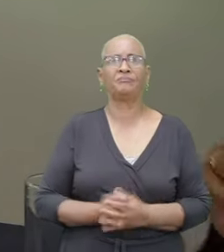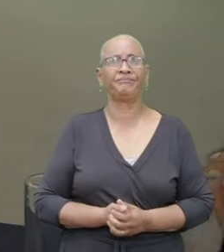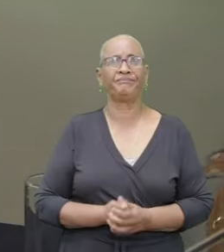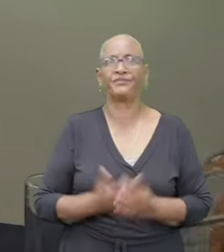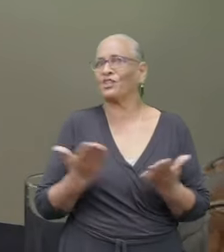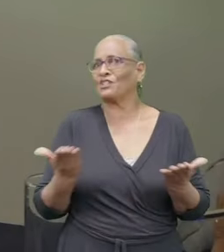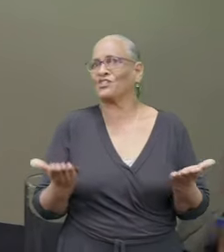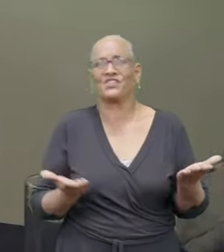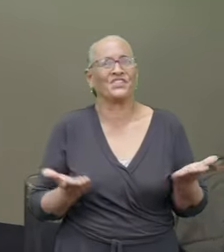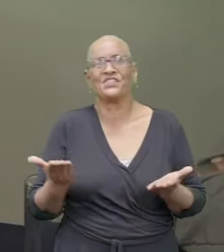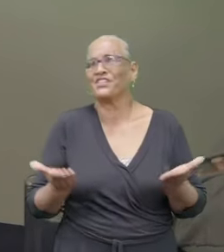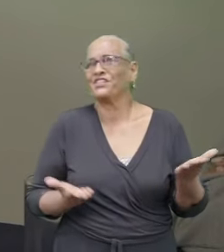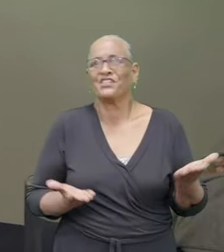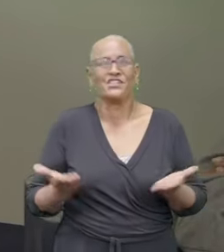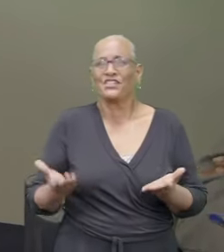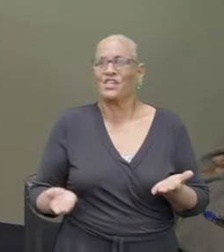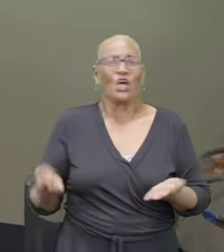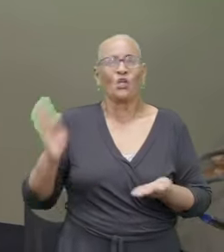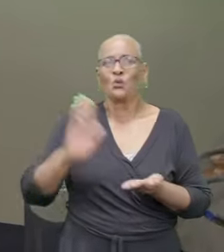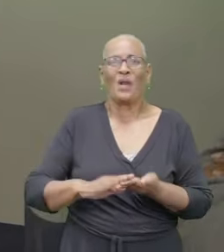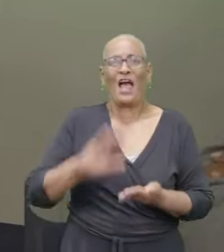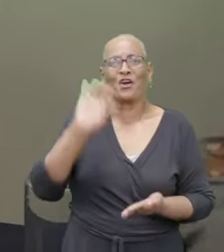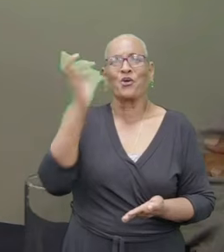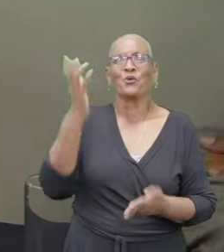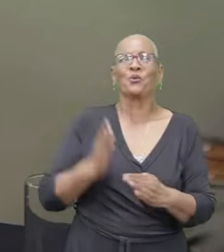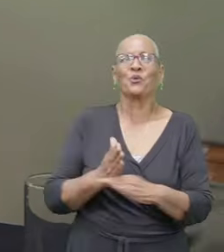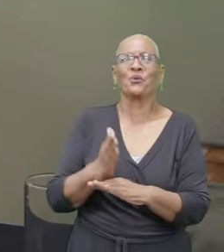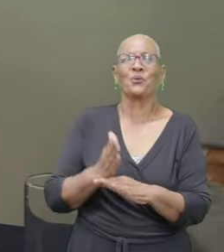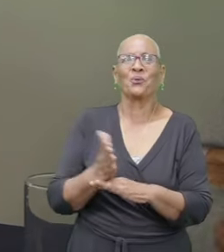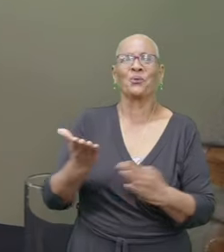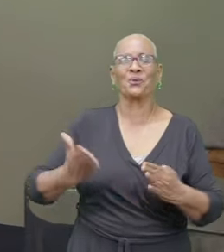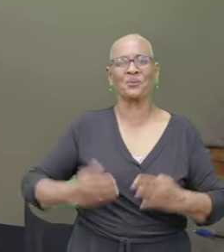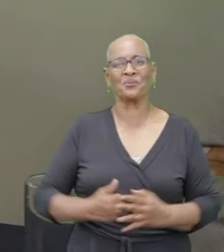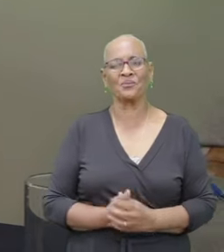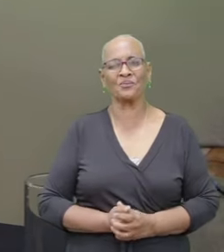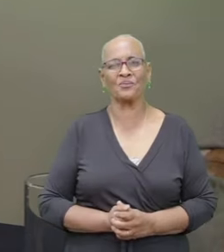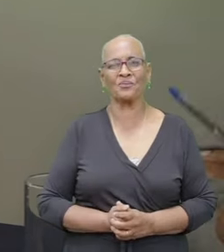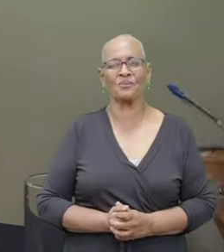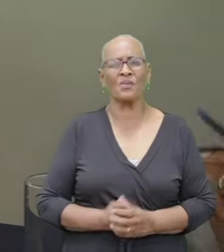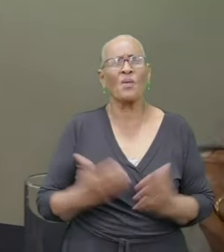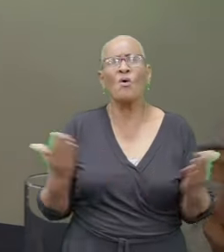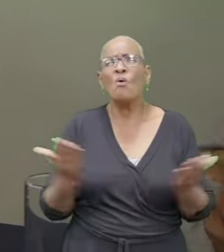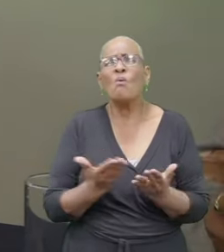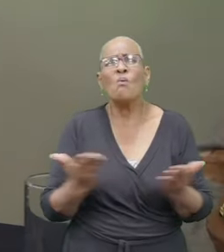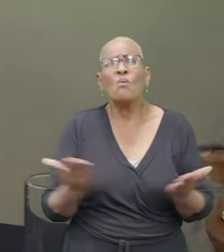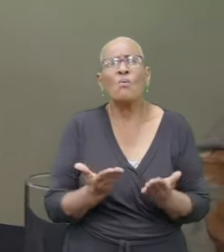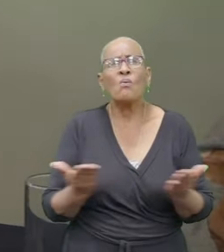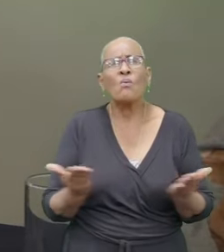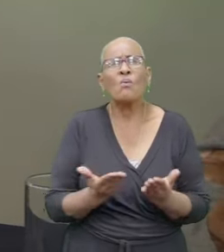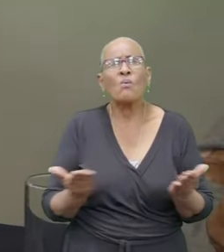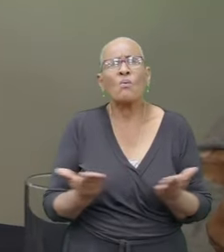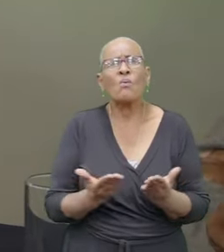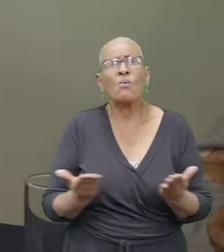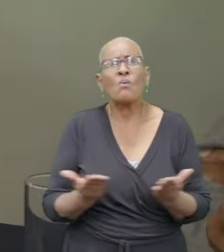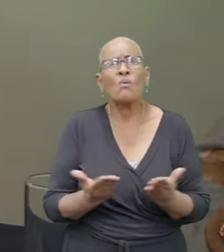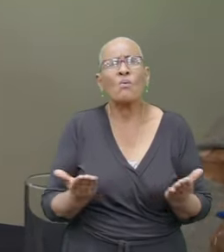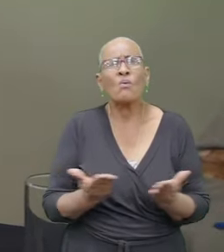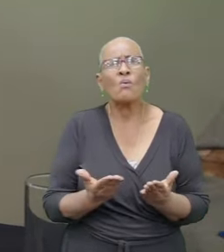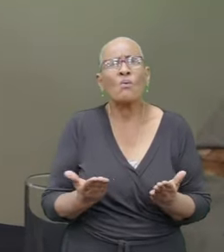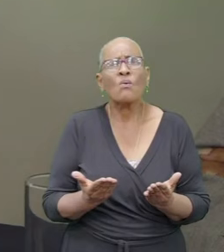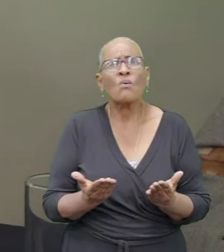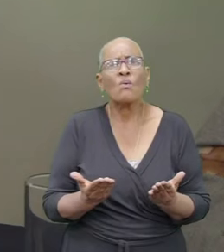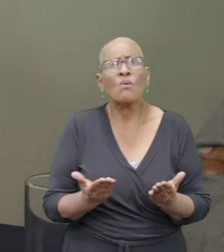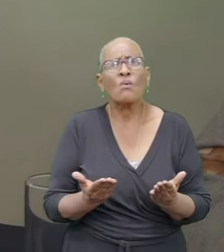die toelagencultuur gaat door. Wanneer komt dat gedeelte van de kwestie